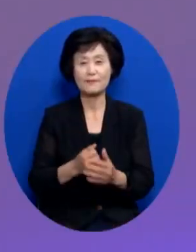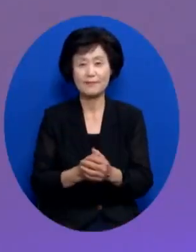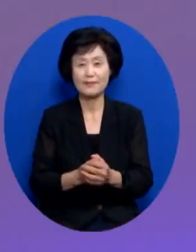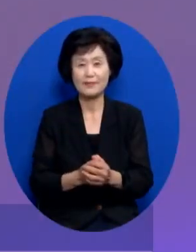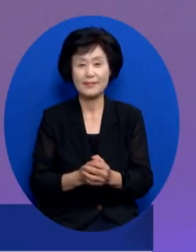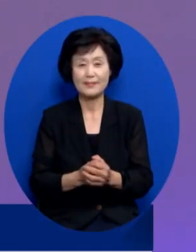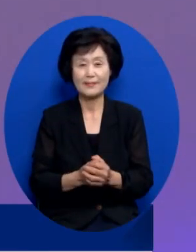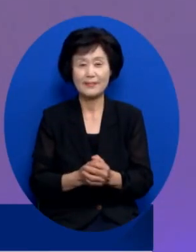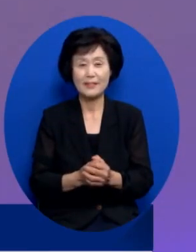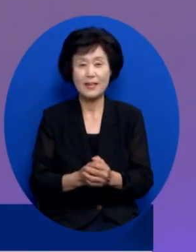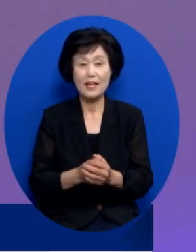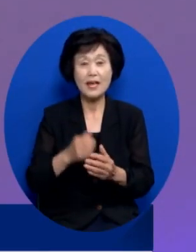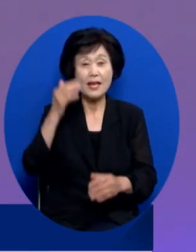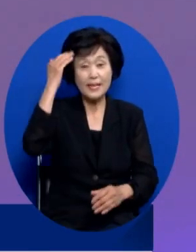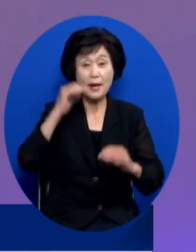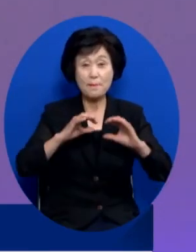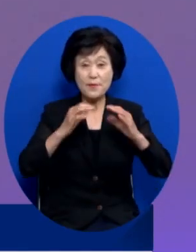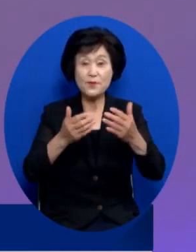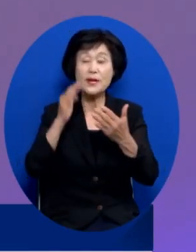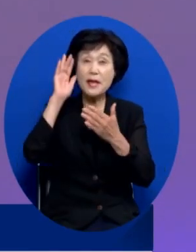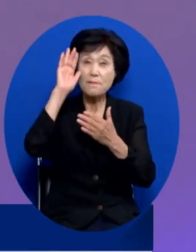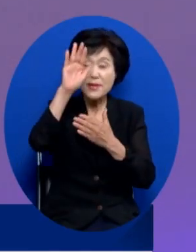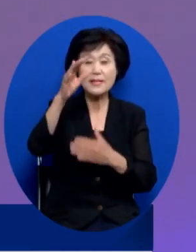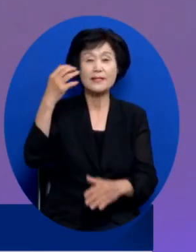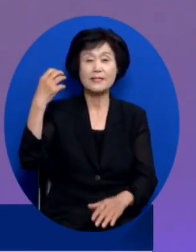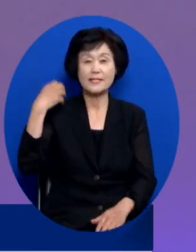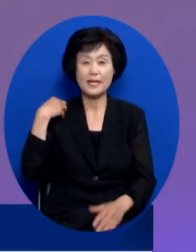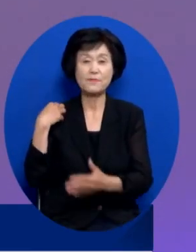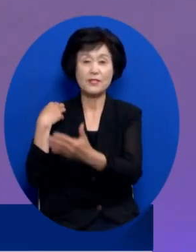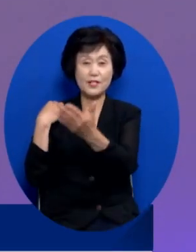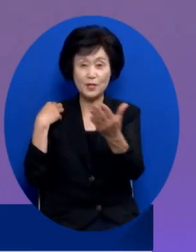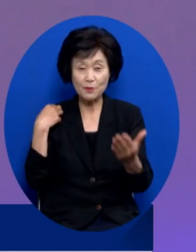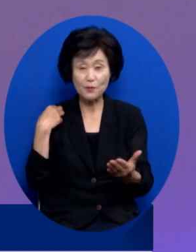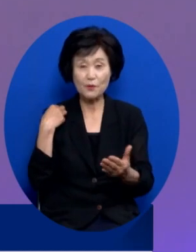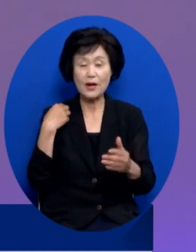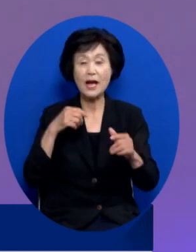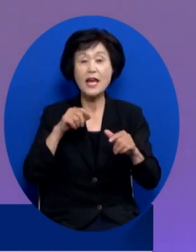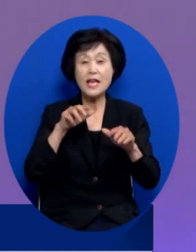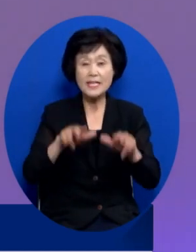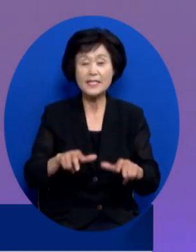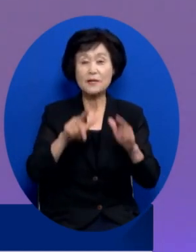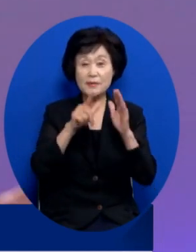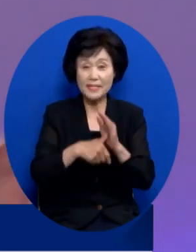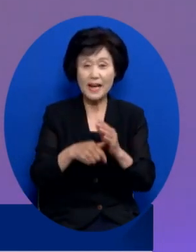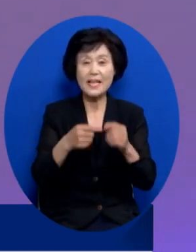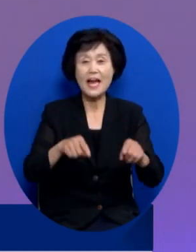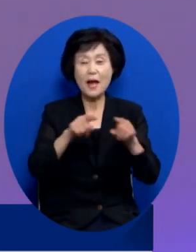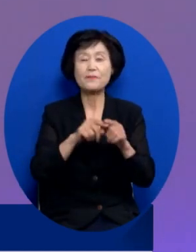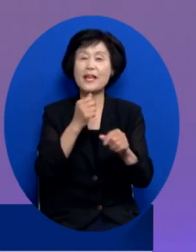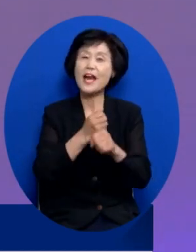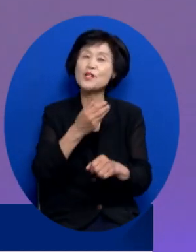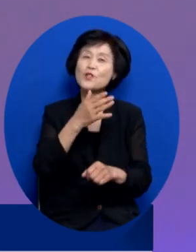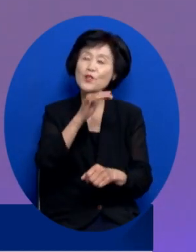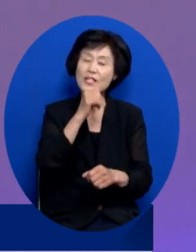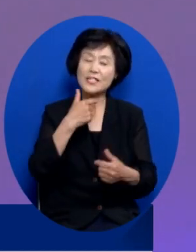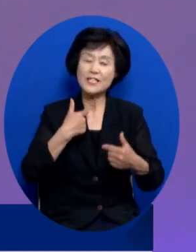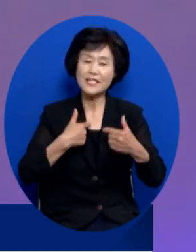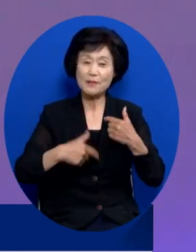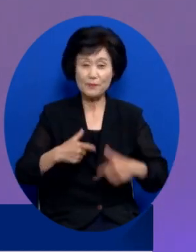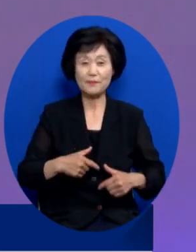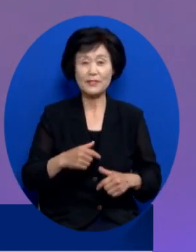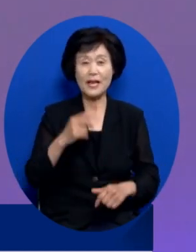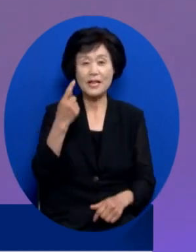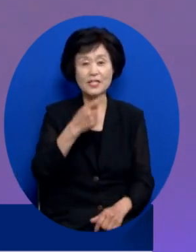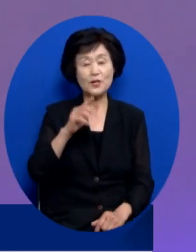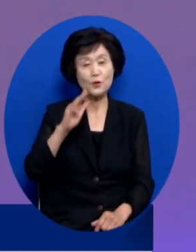I'm so grateful to have a chance to talk to the future generation of Korea. Many people here in 1973 gave